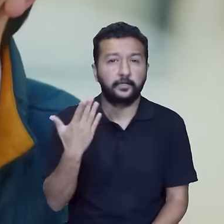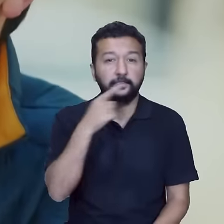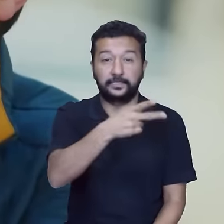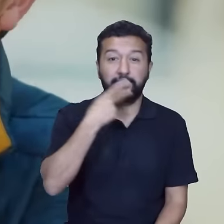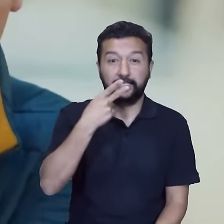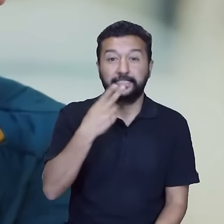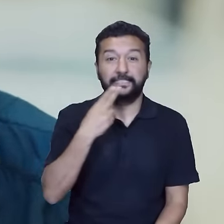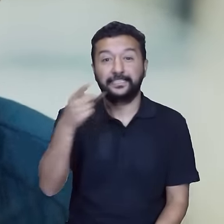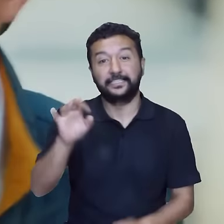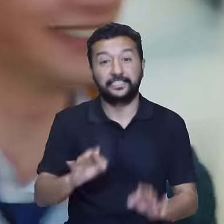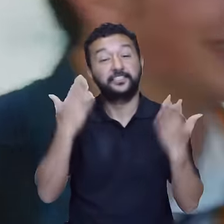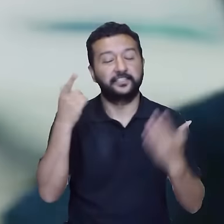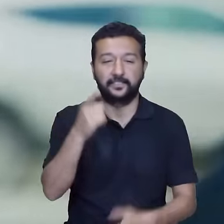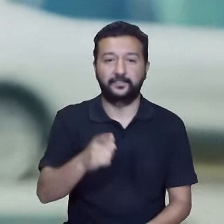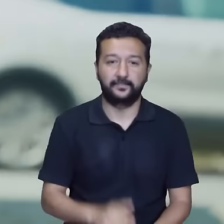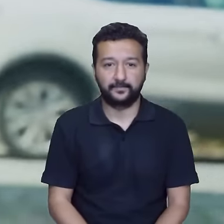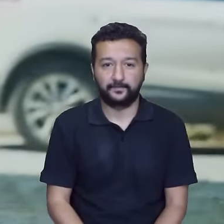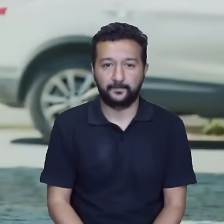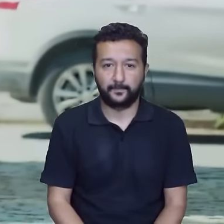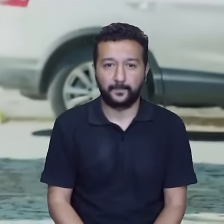inşallah o sarışın hatındır.